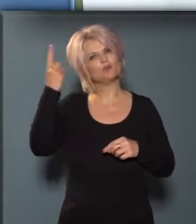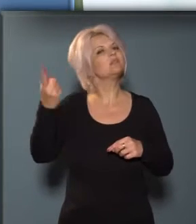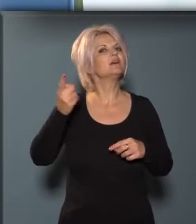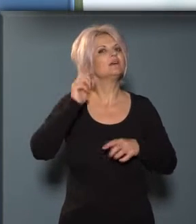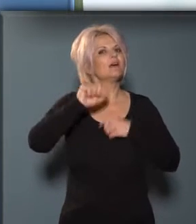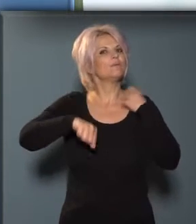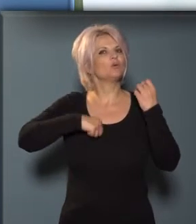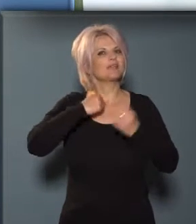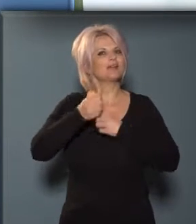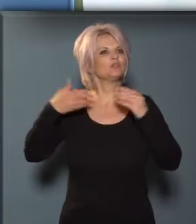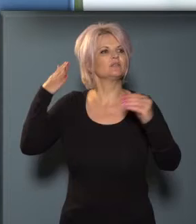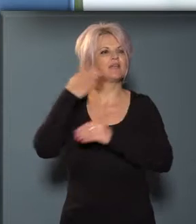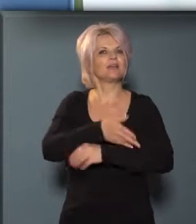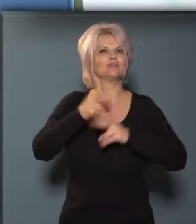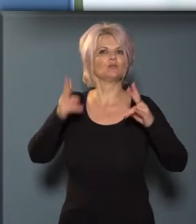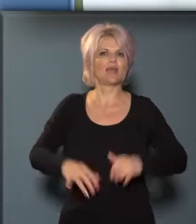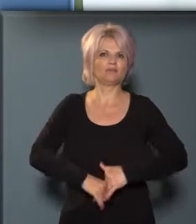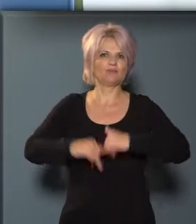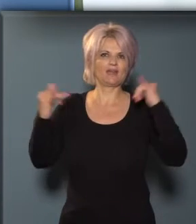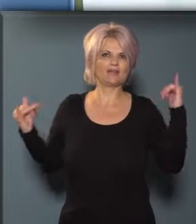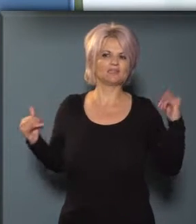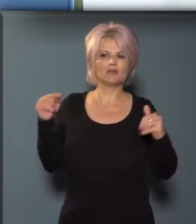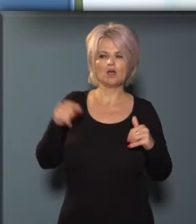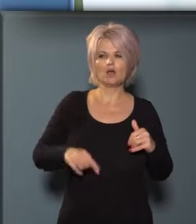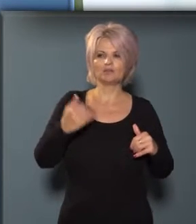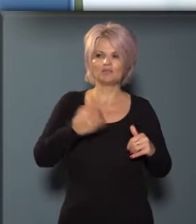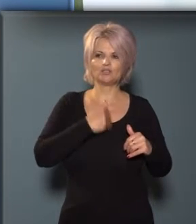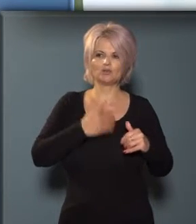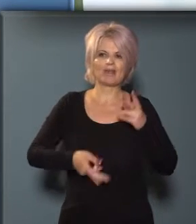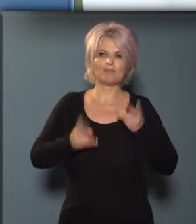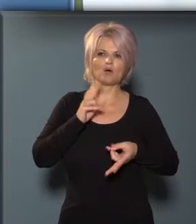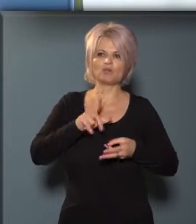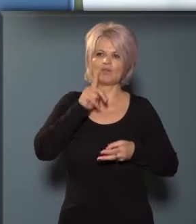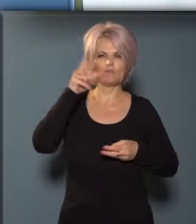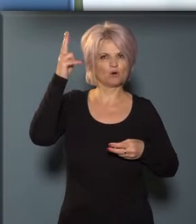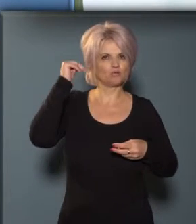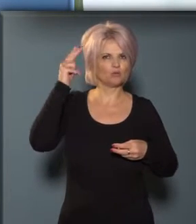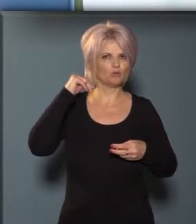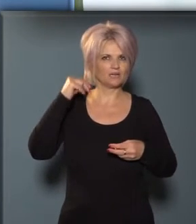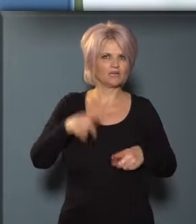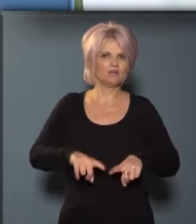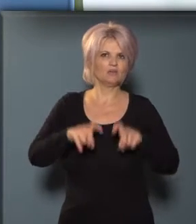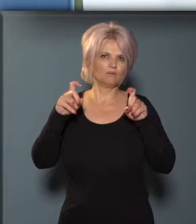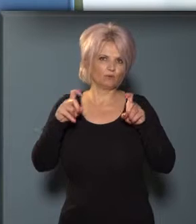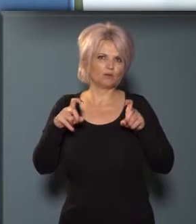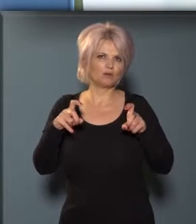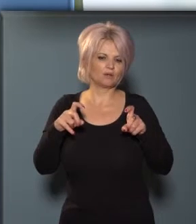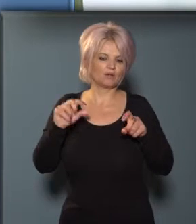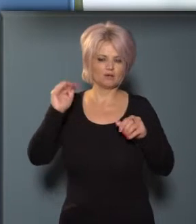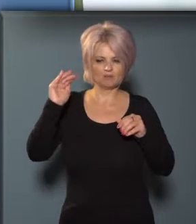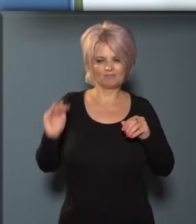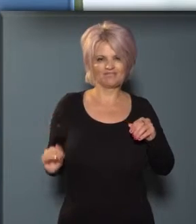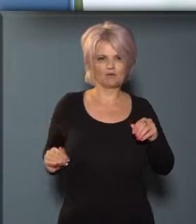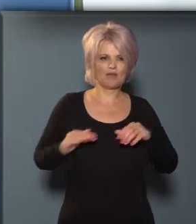a mozgáson keresztül lehet bármit fejleszteni. Tehát az, hogy ő az iskolában hogyan fog tanulni, az nagyban függ attól, hogy ő